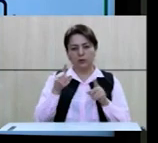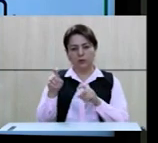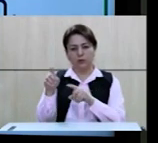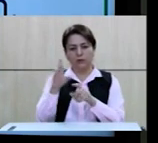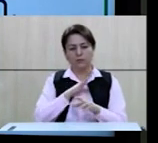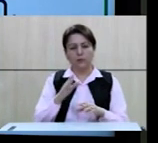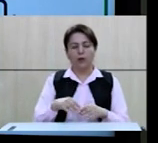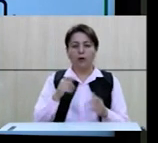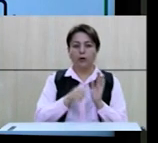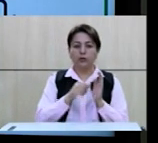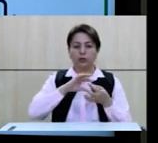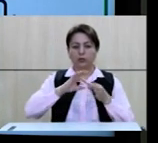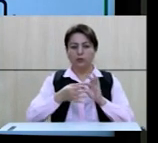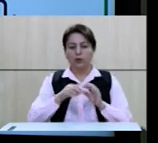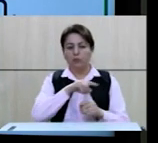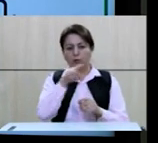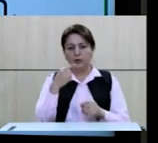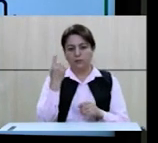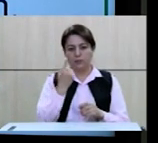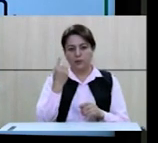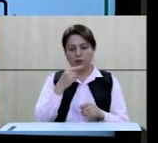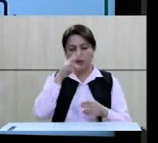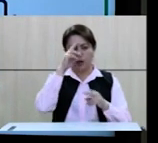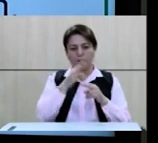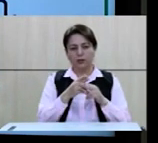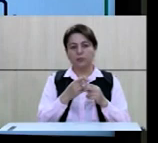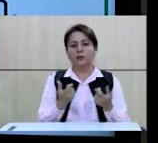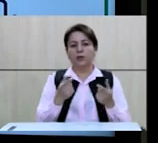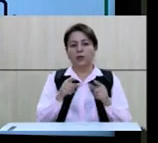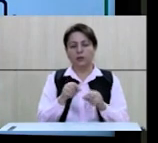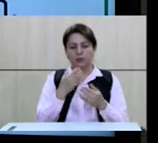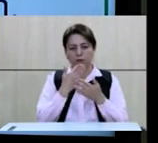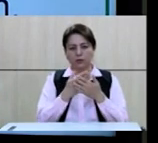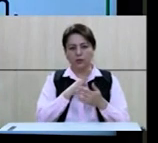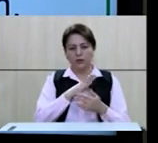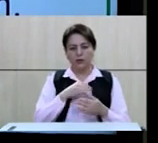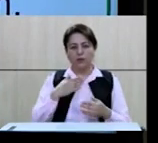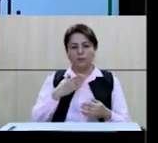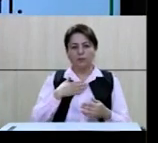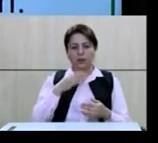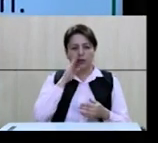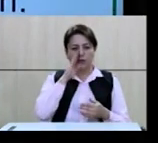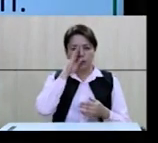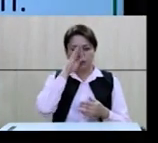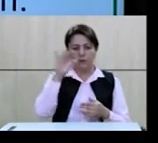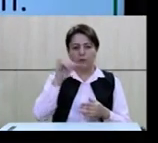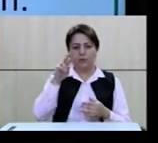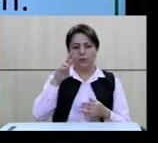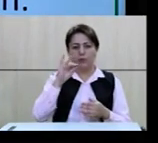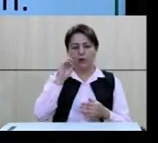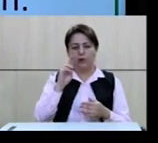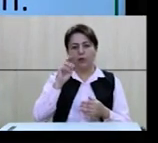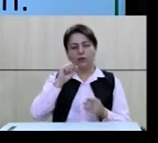6-chi gap. Ulardan biri akamning qayerdaligini so'ragan edi, men ertalab uloqqa